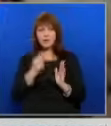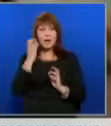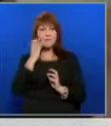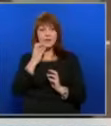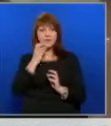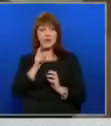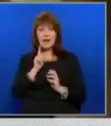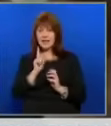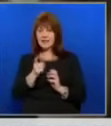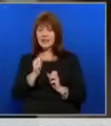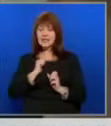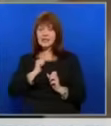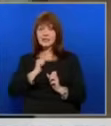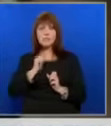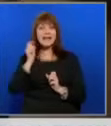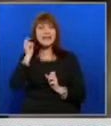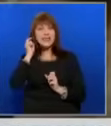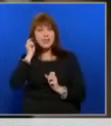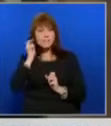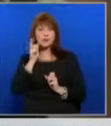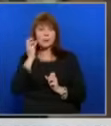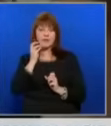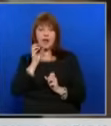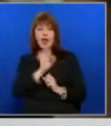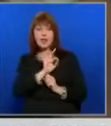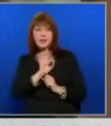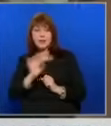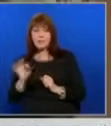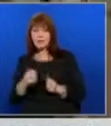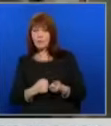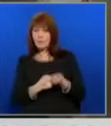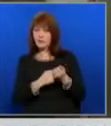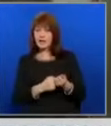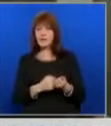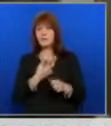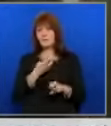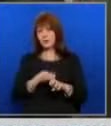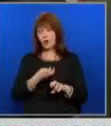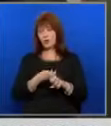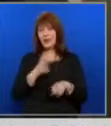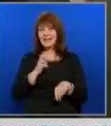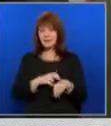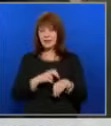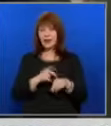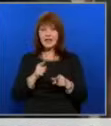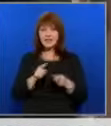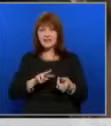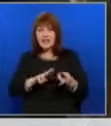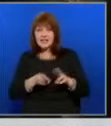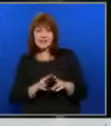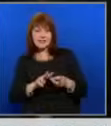Трябва да се запази имиджа на Пирогов. Напълно подкрепям това, което казва доктор Димитров, че такива смени